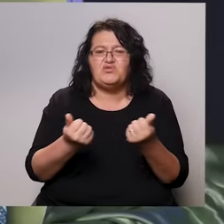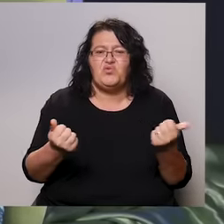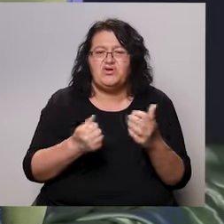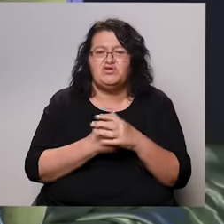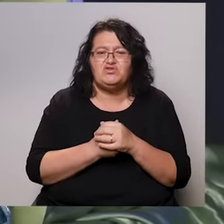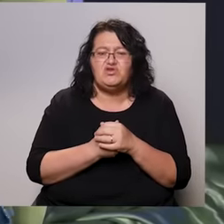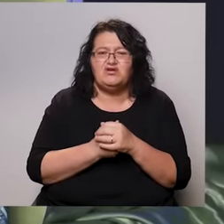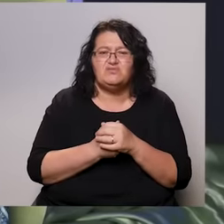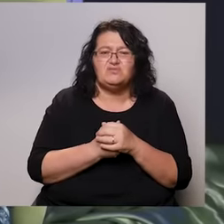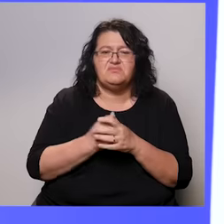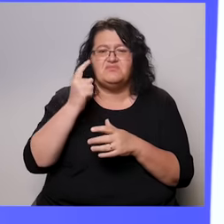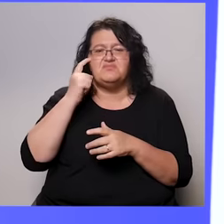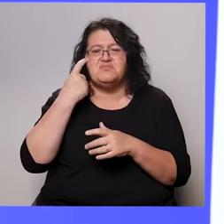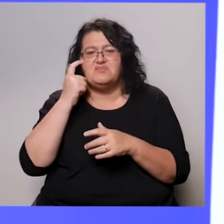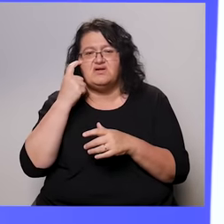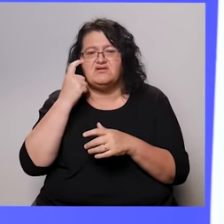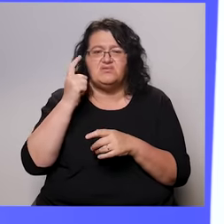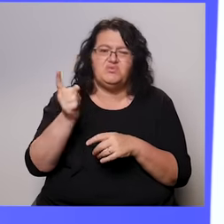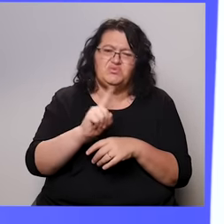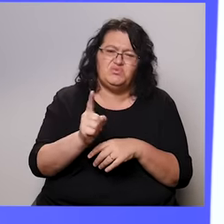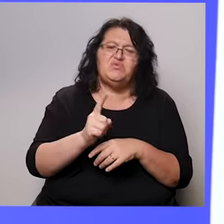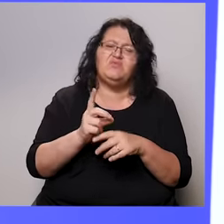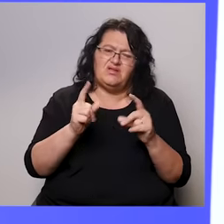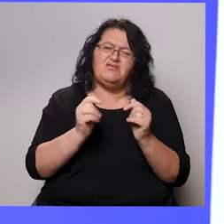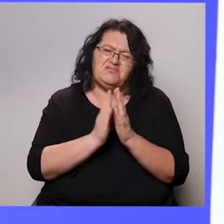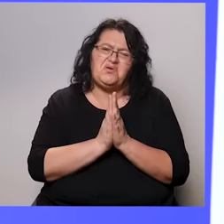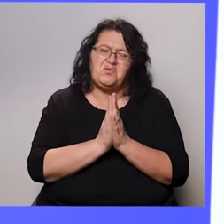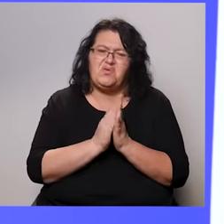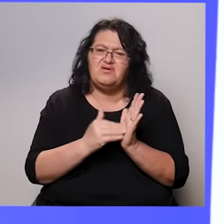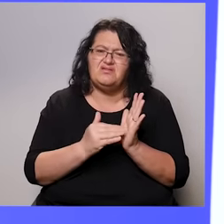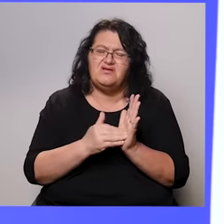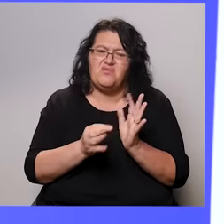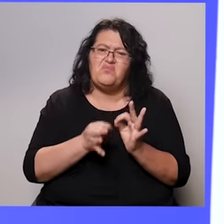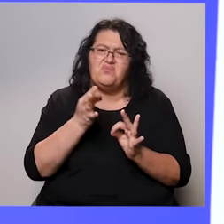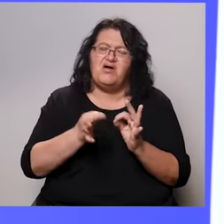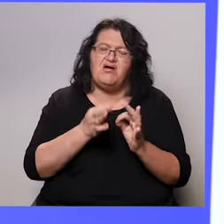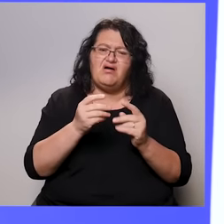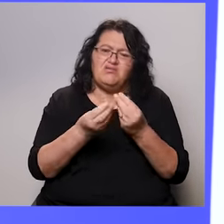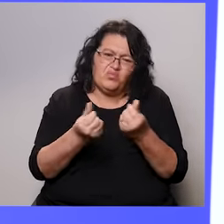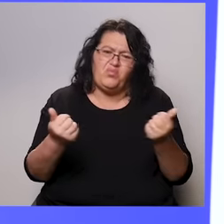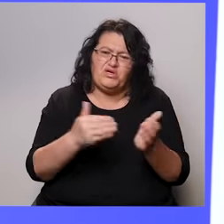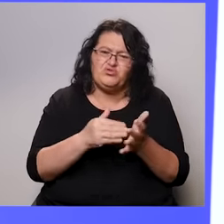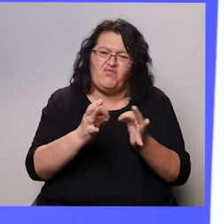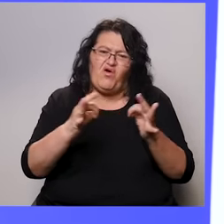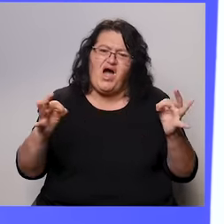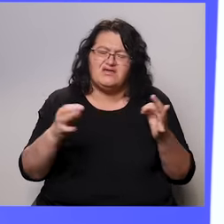Care se topește. Uh-huh. Da? Și zic eu, nu, zice, ba da, te rog. Și zic, ok.